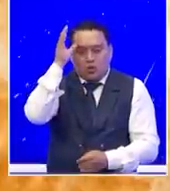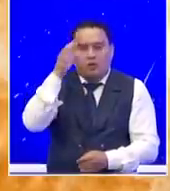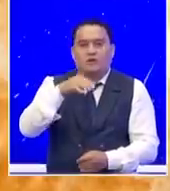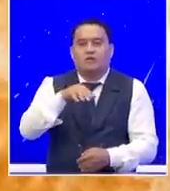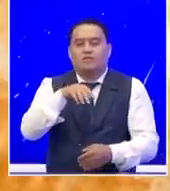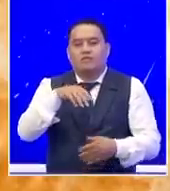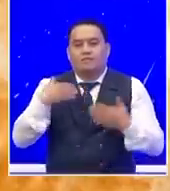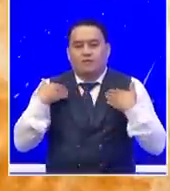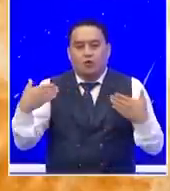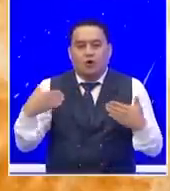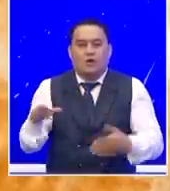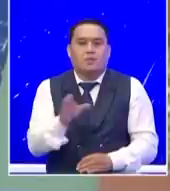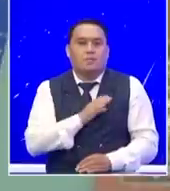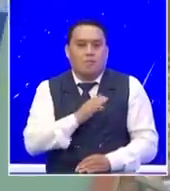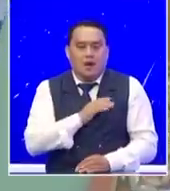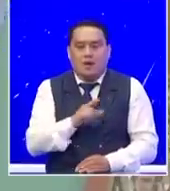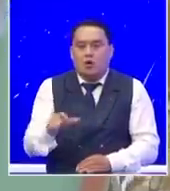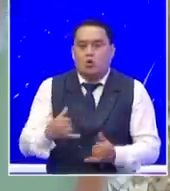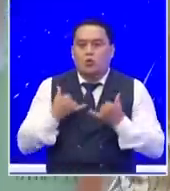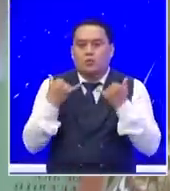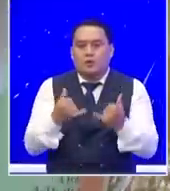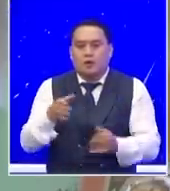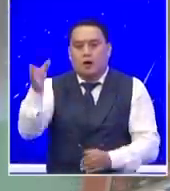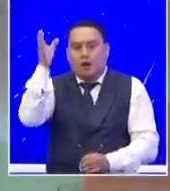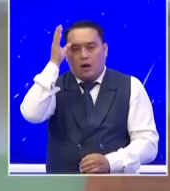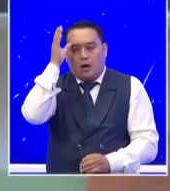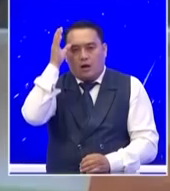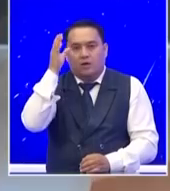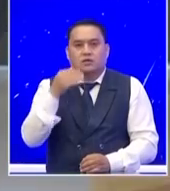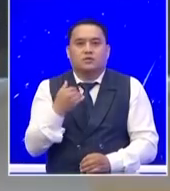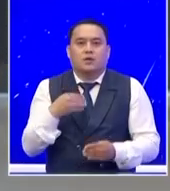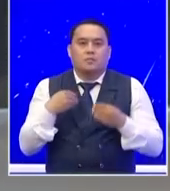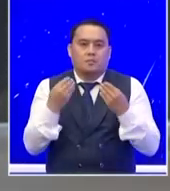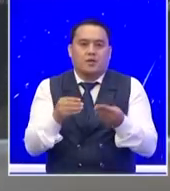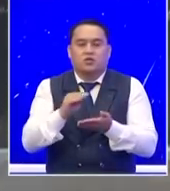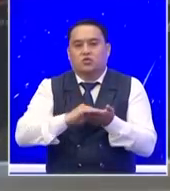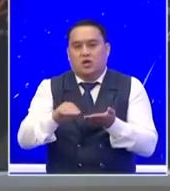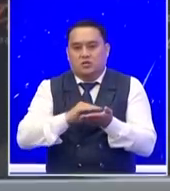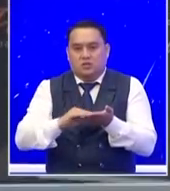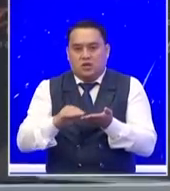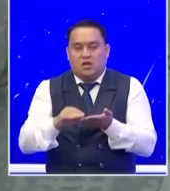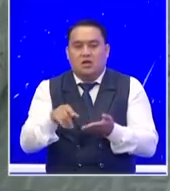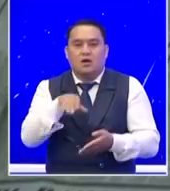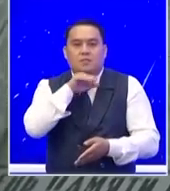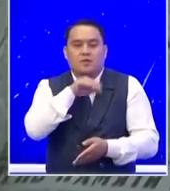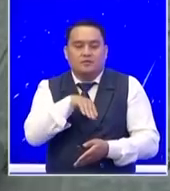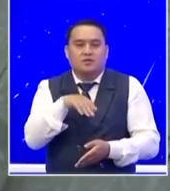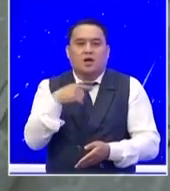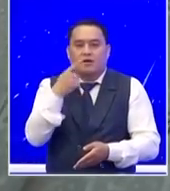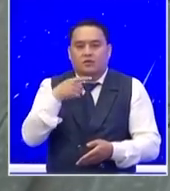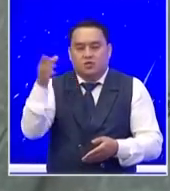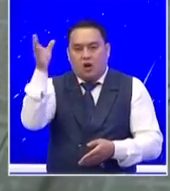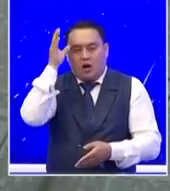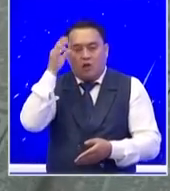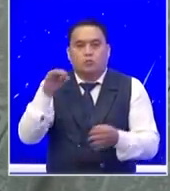жауынгерлер және байлар. Ең құрметті адамдарға ақылдылар, пайымдағыш адамдарды жатқызды. Шешендерге діни қызметкерлер,